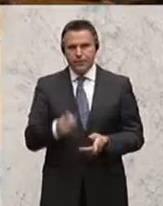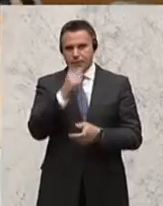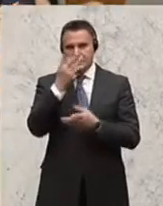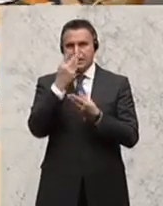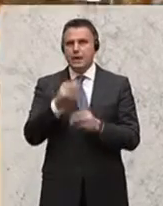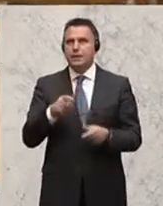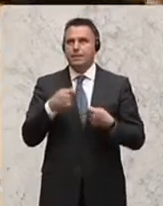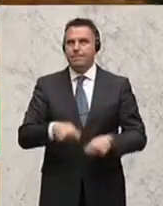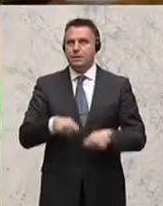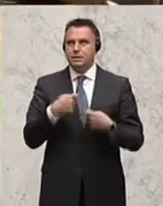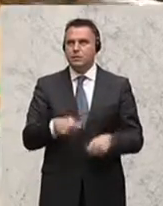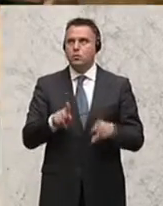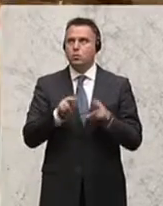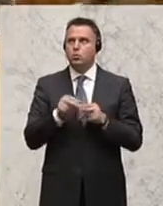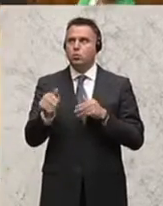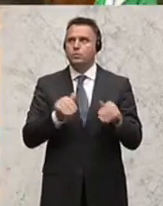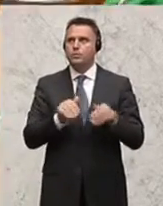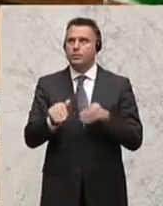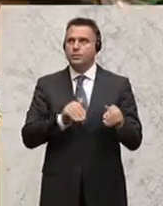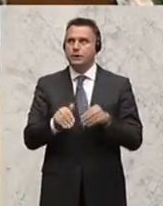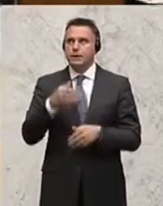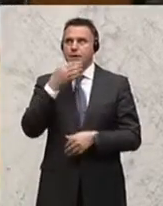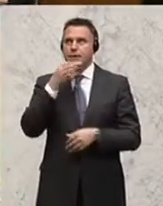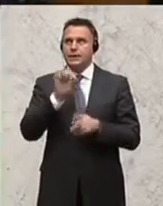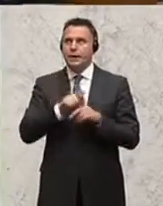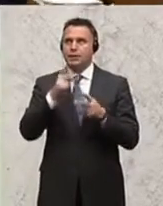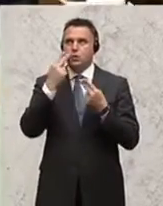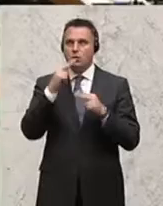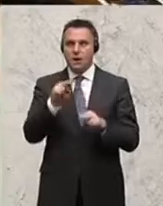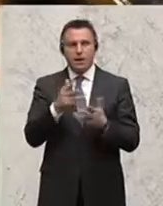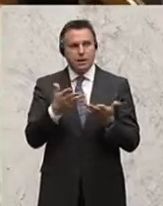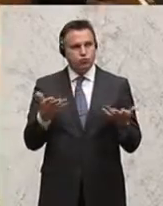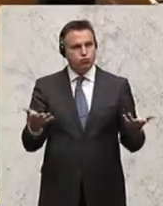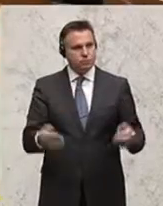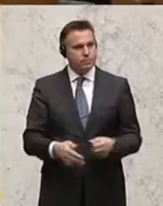Sehr geehrter Herr Präsident. Als nächster Redner Wort Werner Neubauer, FPÖ. Sehr geehrte Damen und Herren,